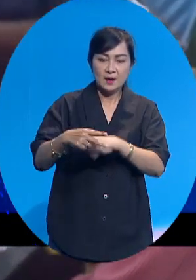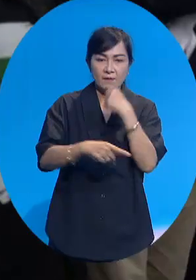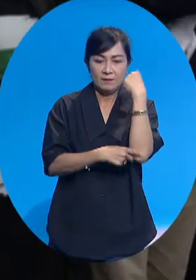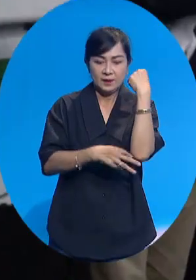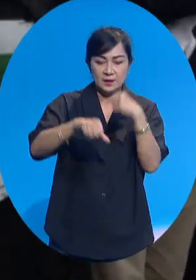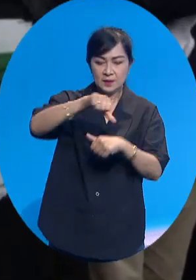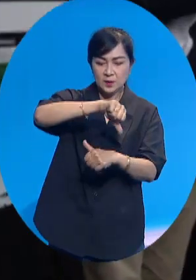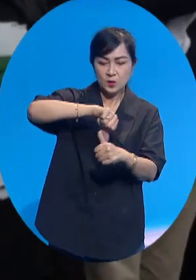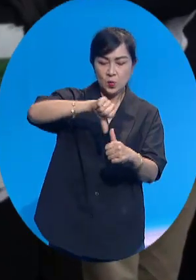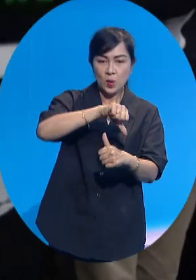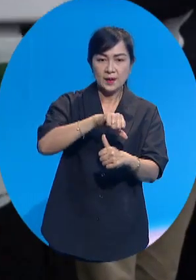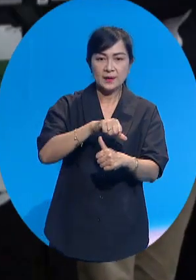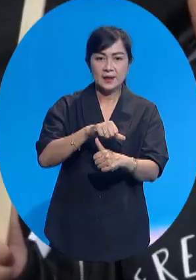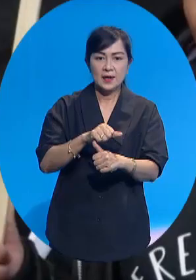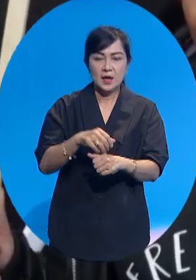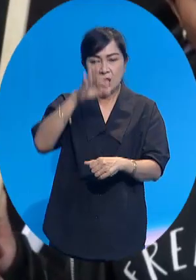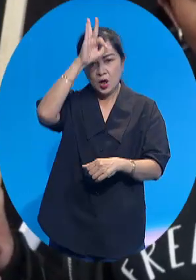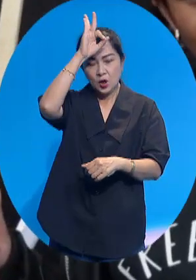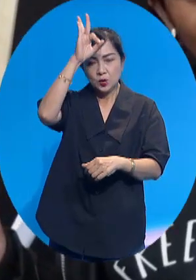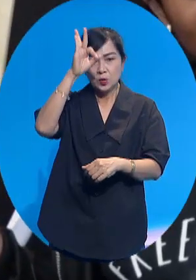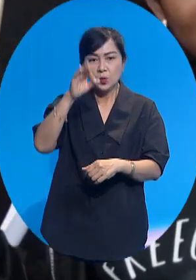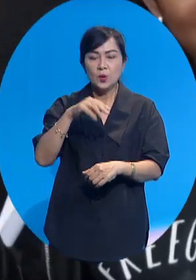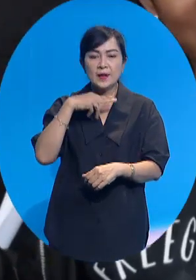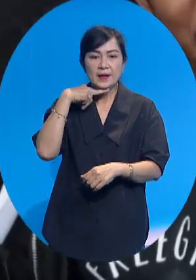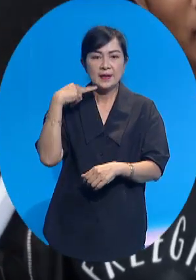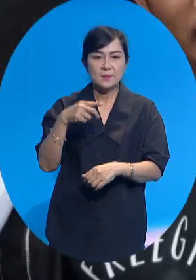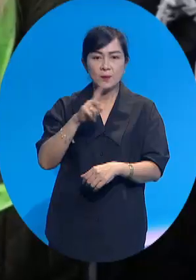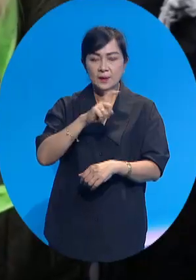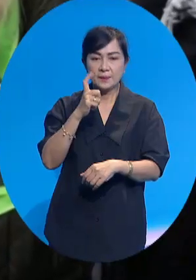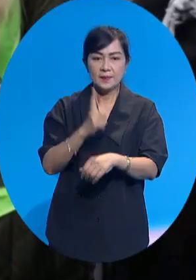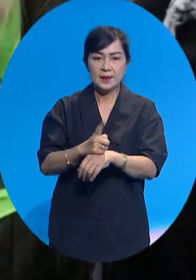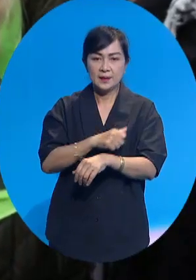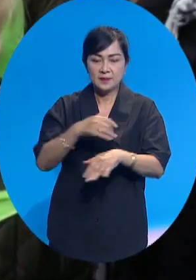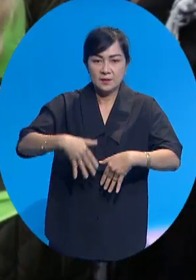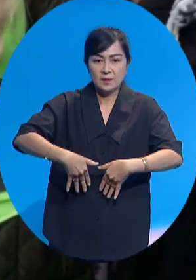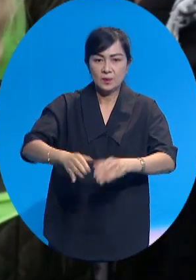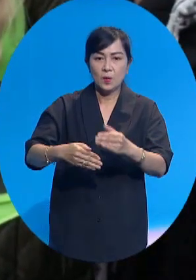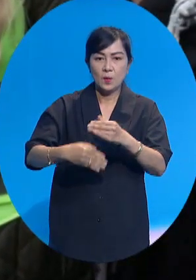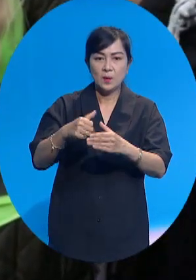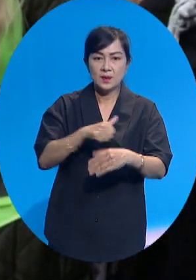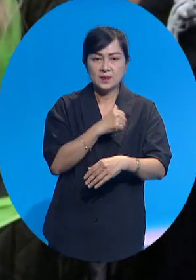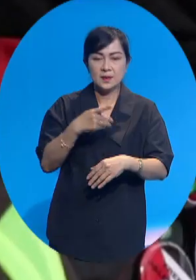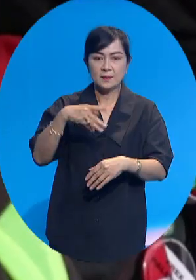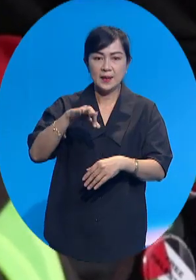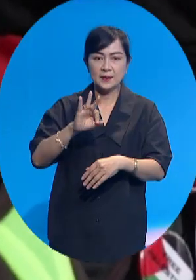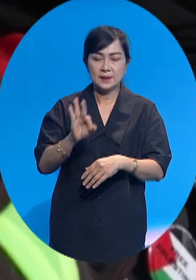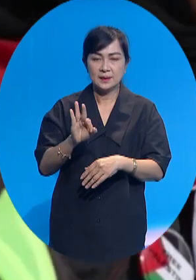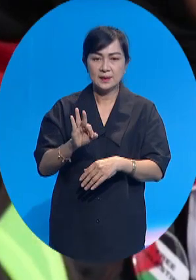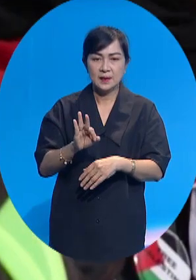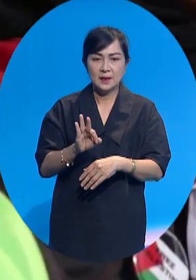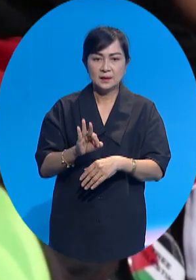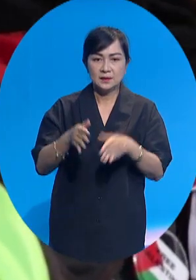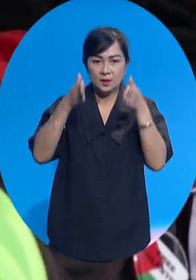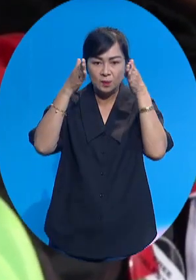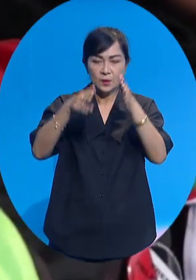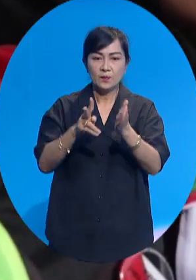sinh hoạt cùng ngày tại thủ đô Luân Đôn nước Anh khoảng 100000 người đã xuống đường bày tỏ ủng hộ người dân Palestine Sau đó họ đã tập